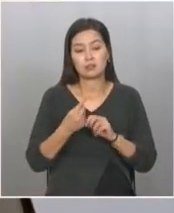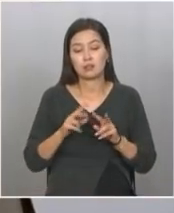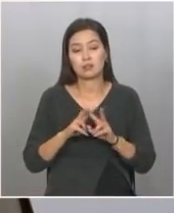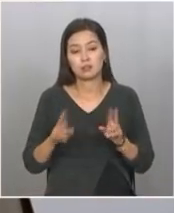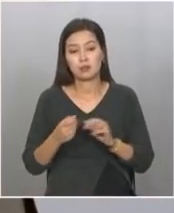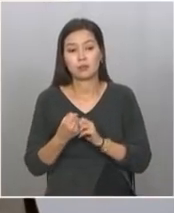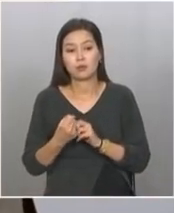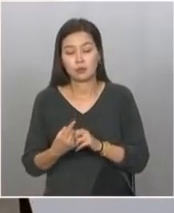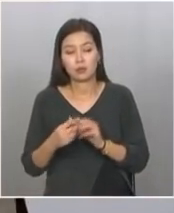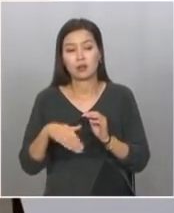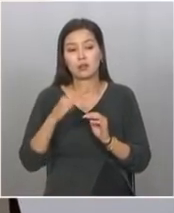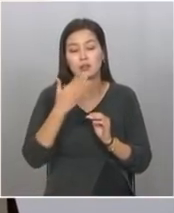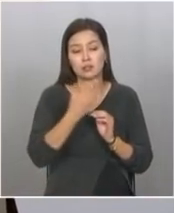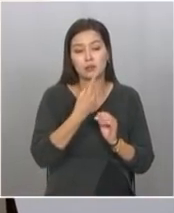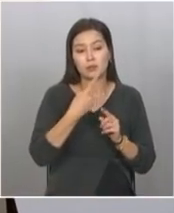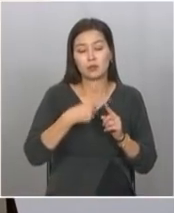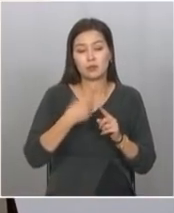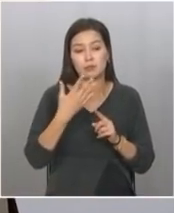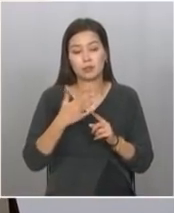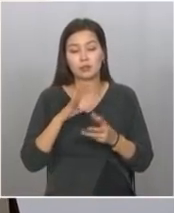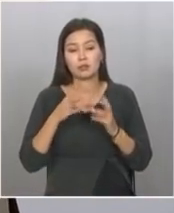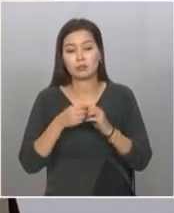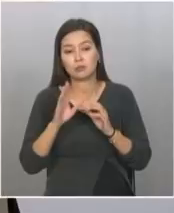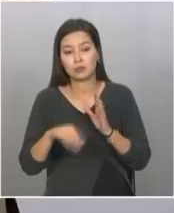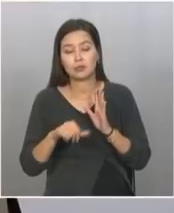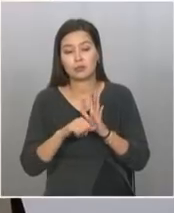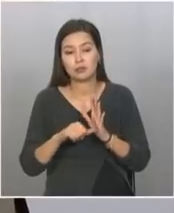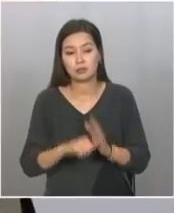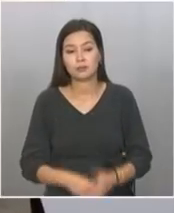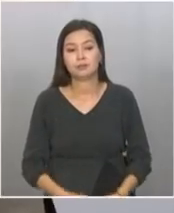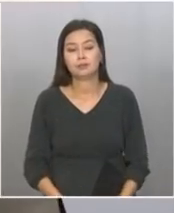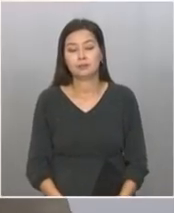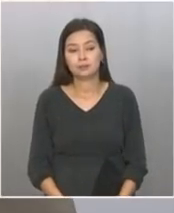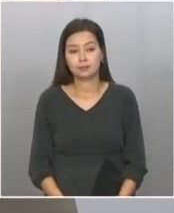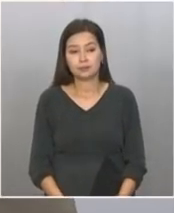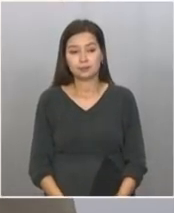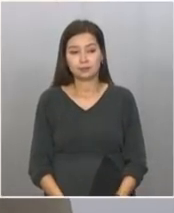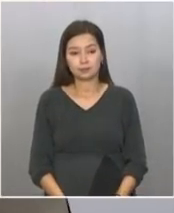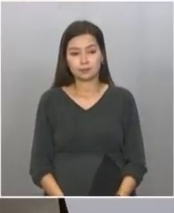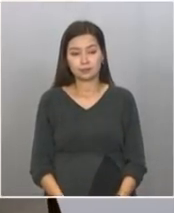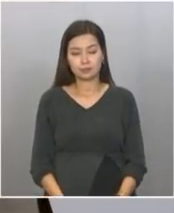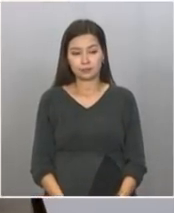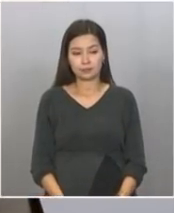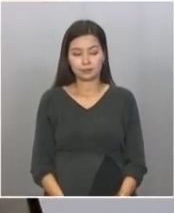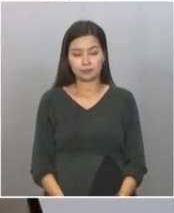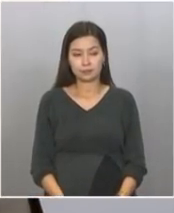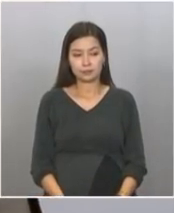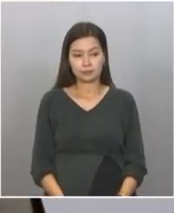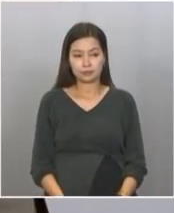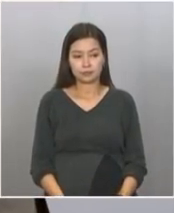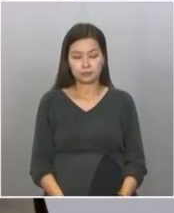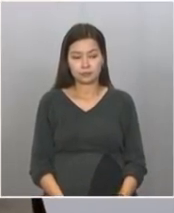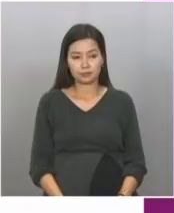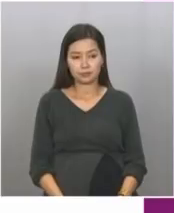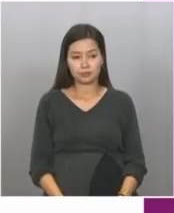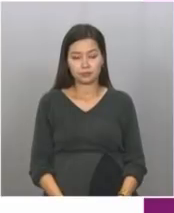қалдырамыз. Және алымдағы сандарды қоссақ, 1 мен 5-дің қосындысы 6-ға тең. Жауабы 11-ден 6.